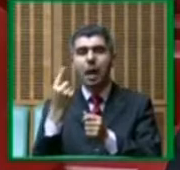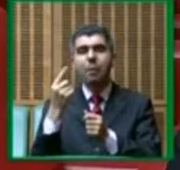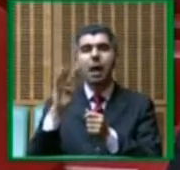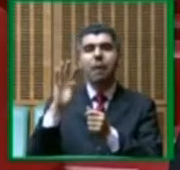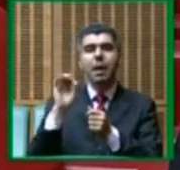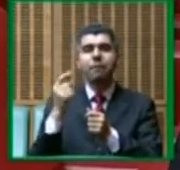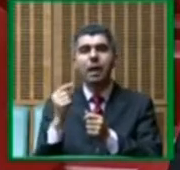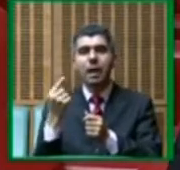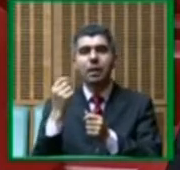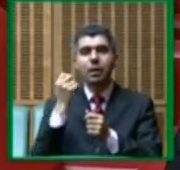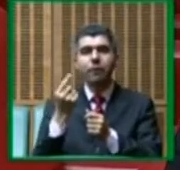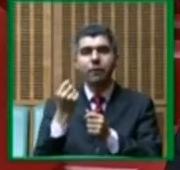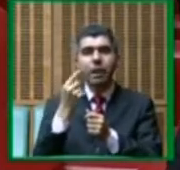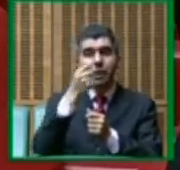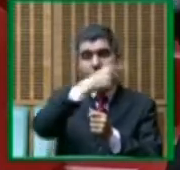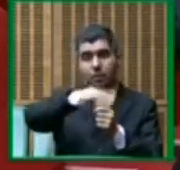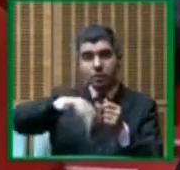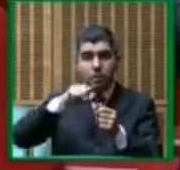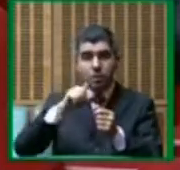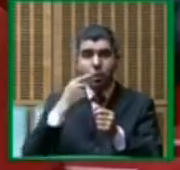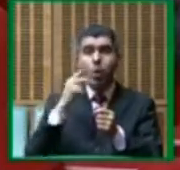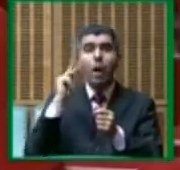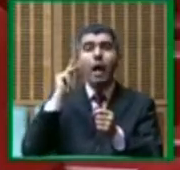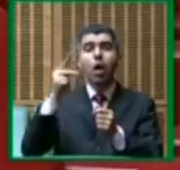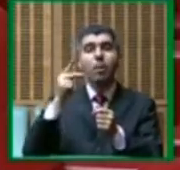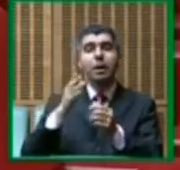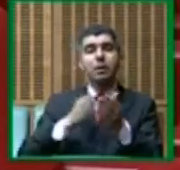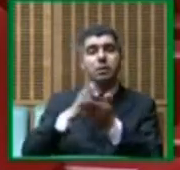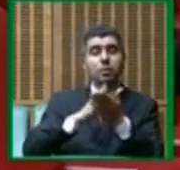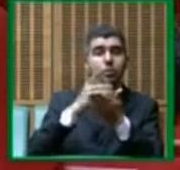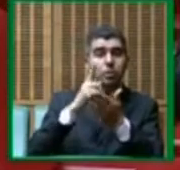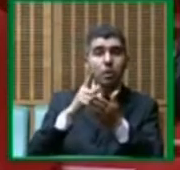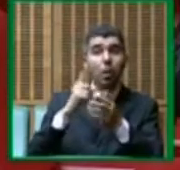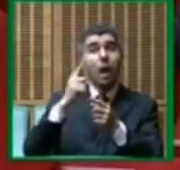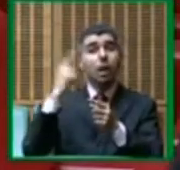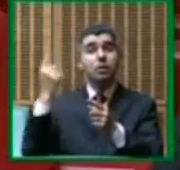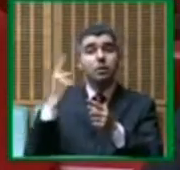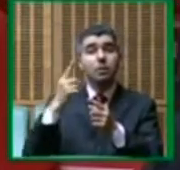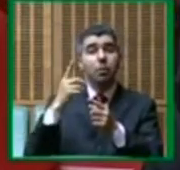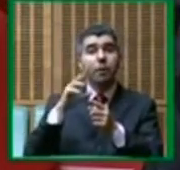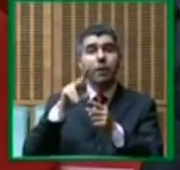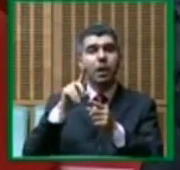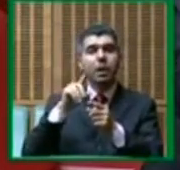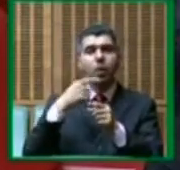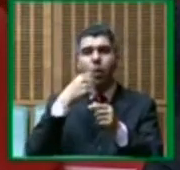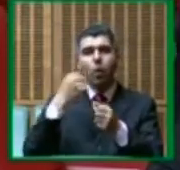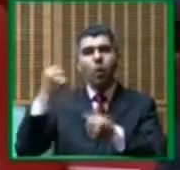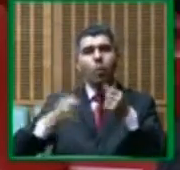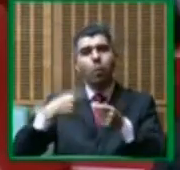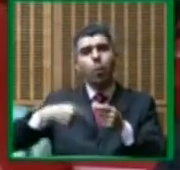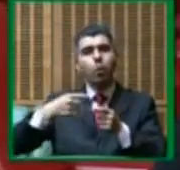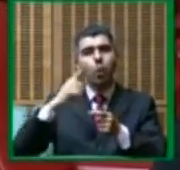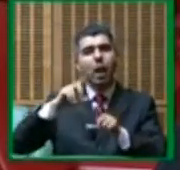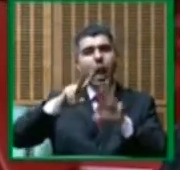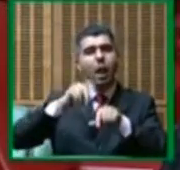حتى درهم و90 الكيلومتر، ولكن على حسب لي شوفو ديال لومبيلونس، الا كانت اقل من 4 لي شوفو، الا كانت بين